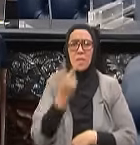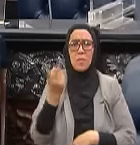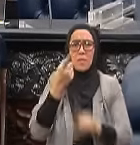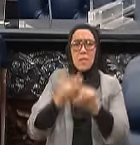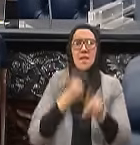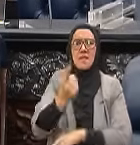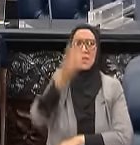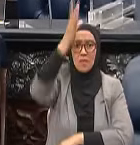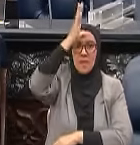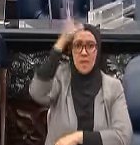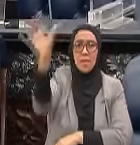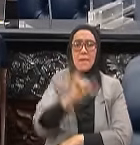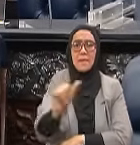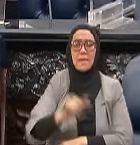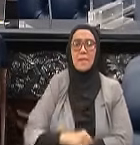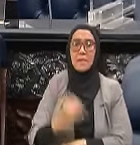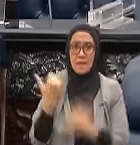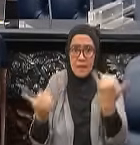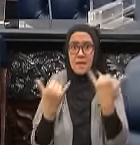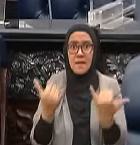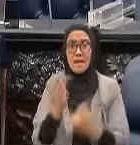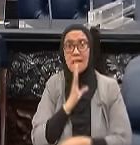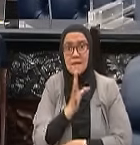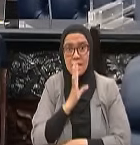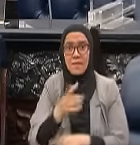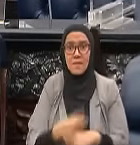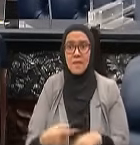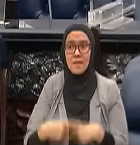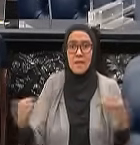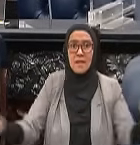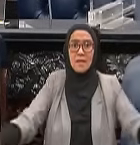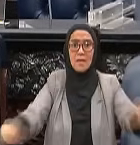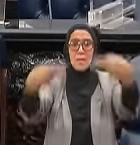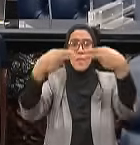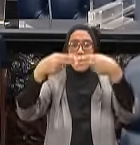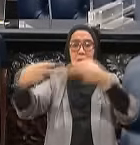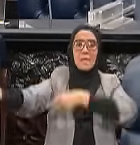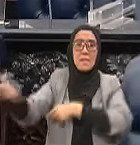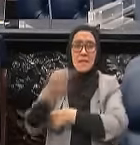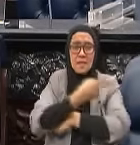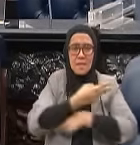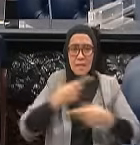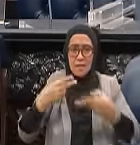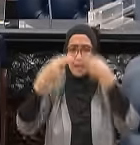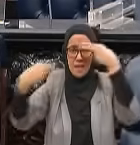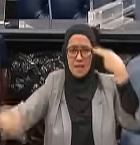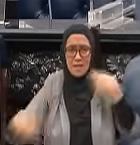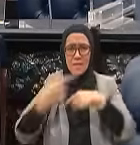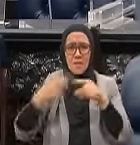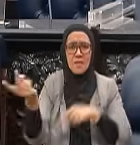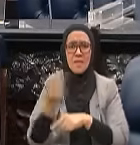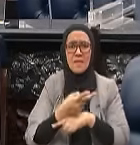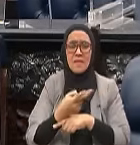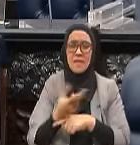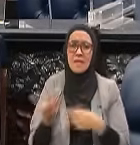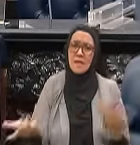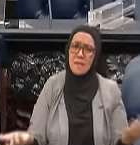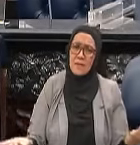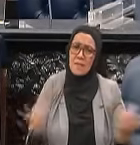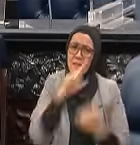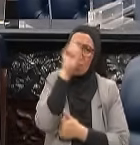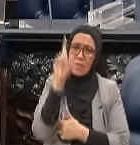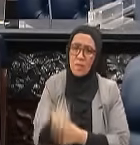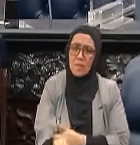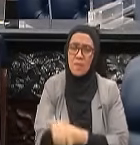yang sama sekarang dikatakan kesal Antara Malaysia dengan suami jadi soal Bypass